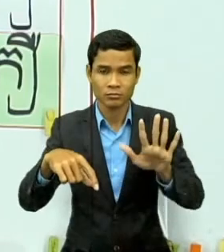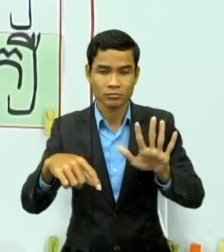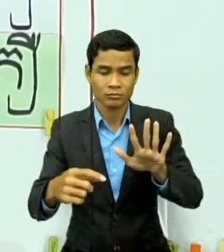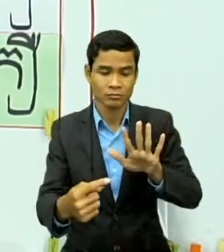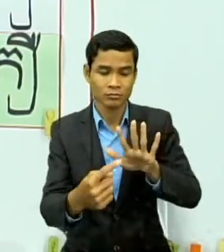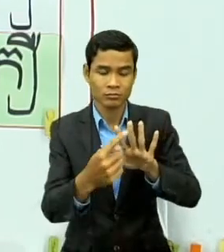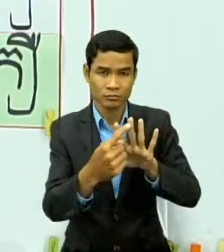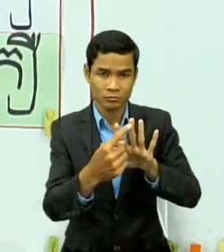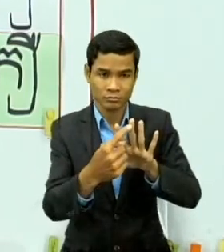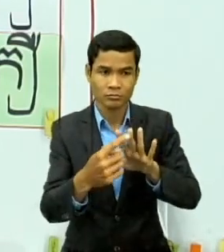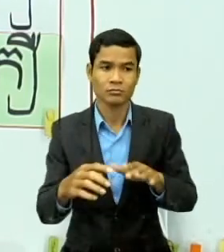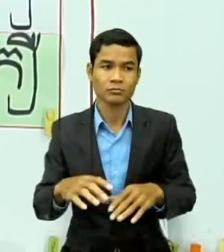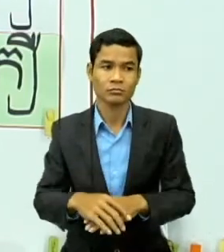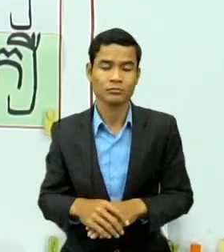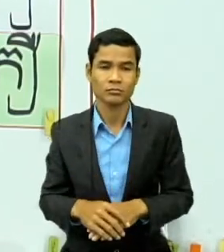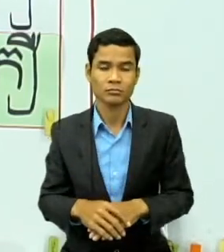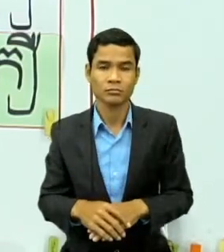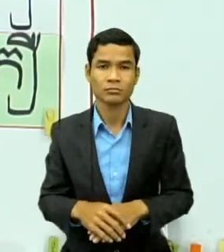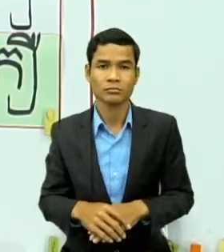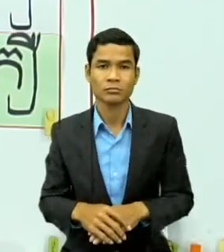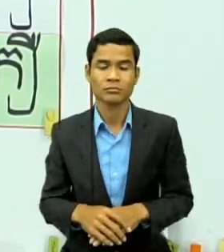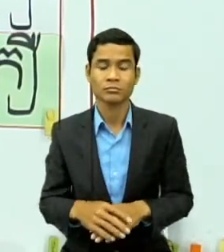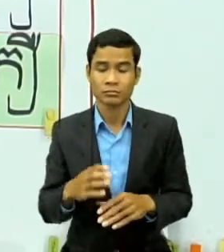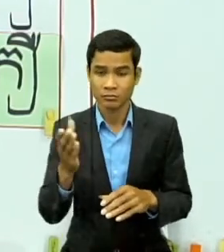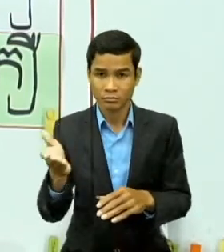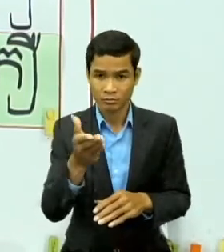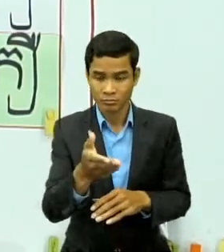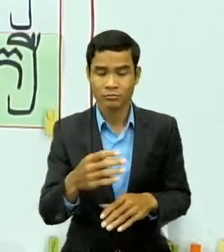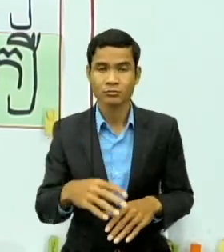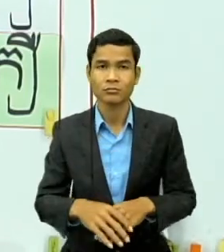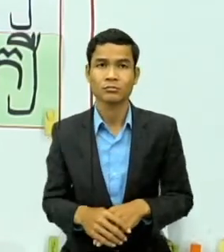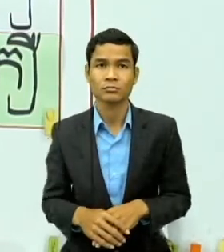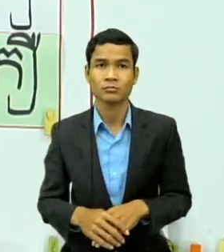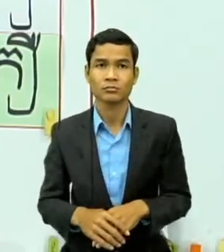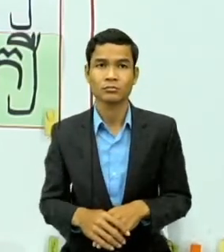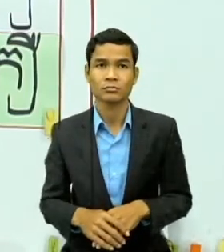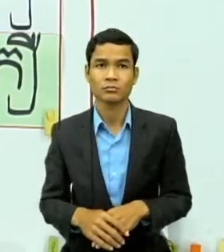អឺកើចាកូន